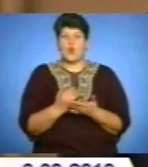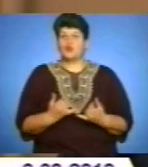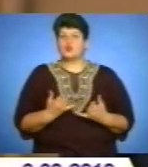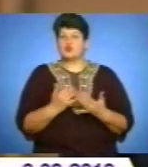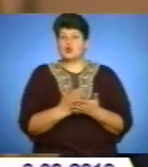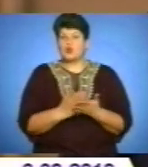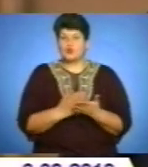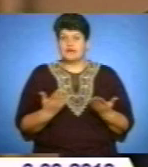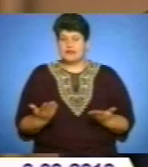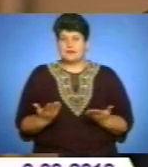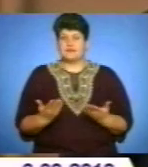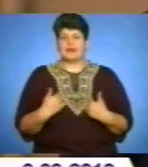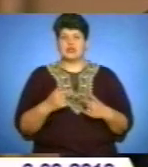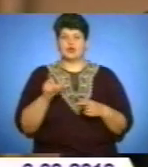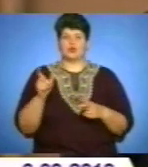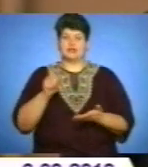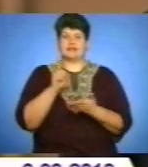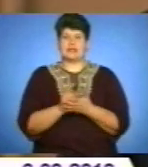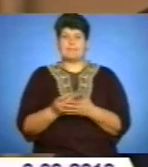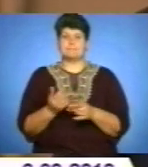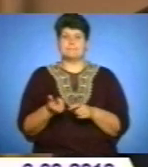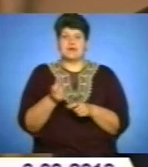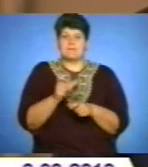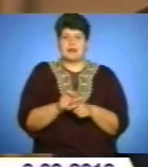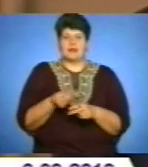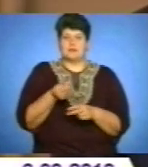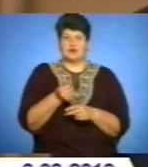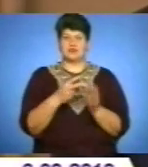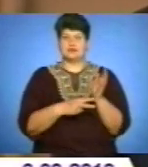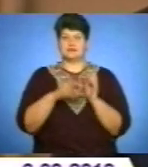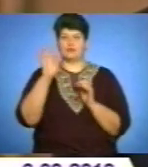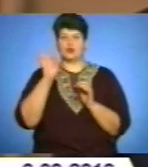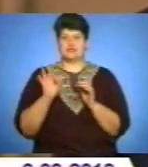непонятные? Наши люди должны переплачивать 70% от цены,